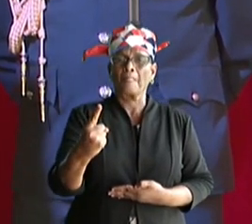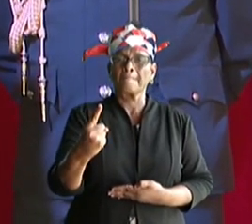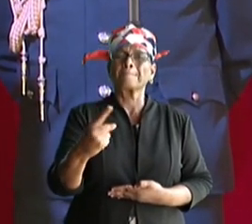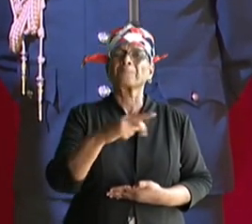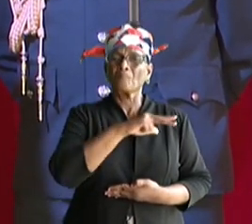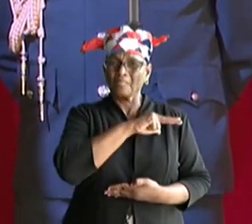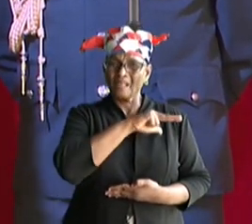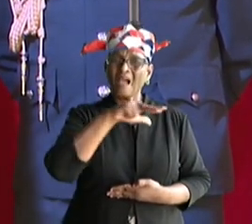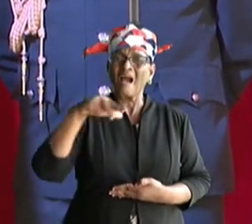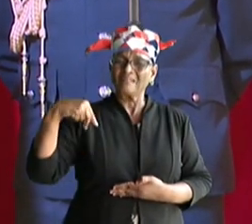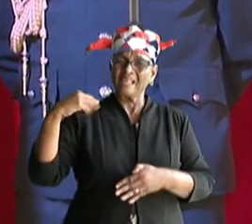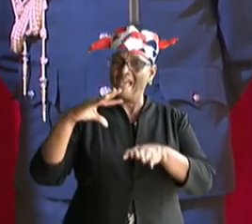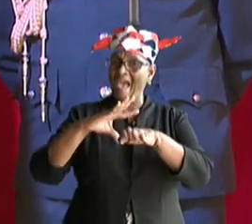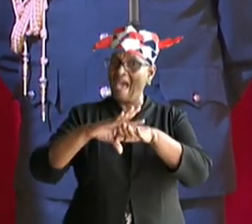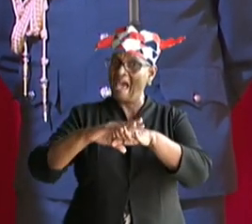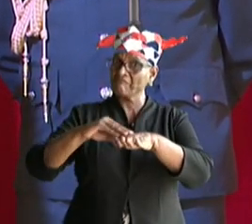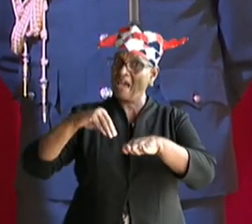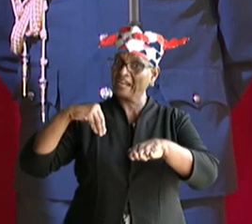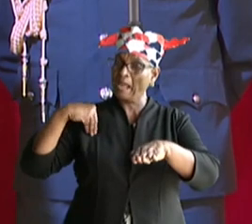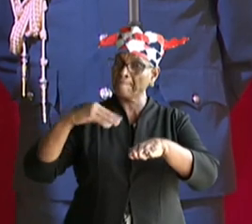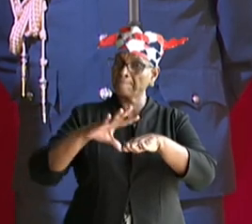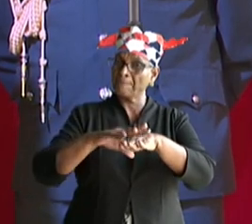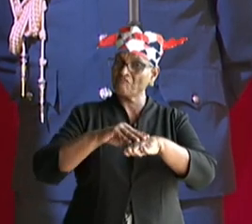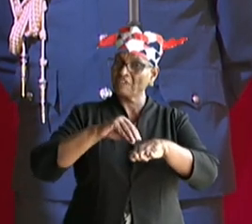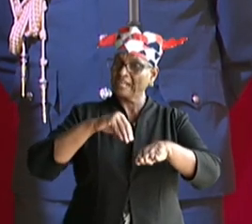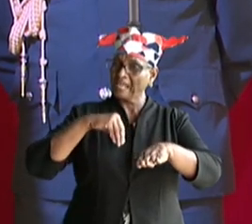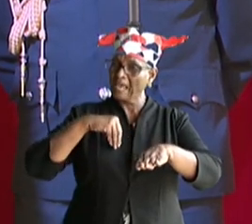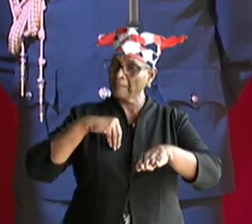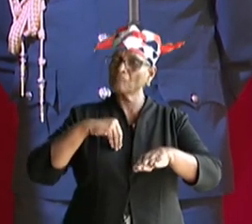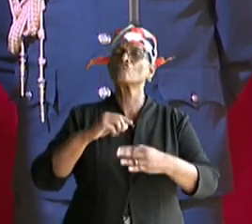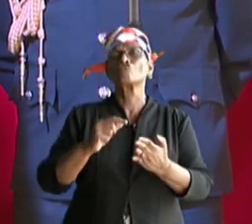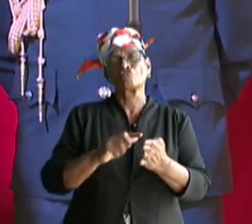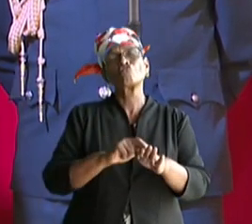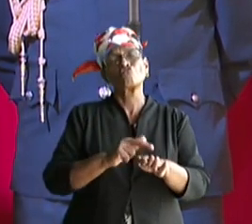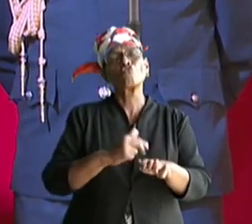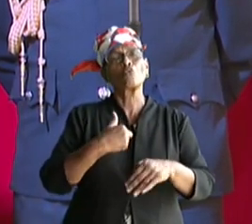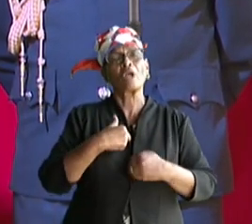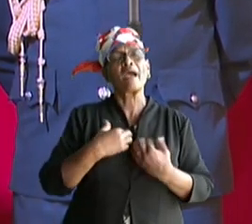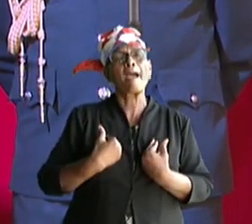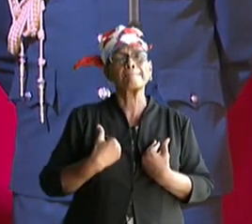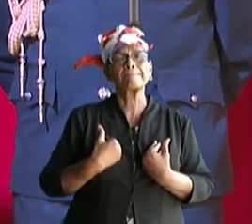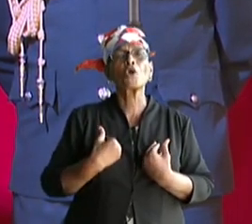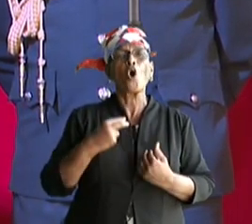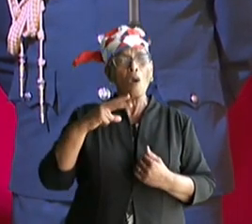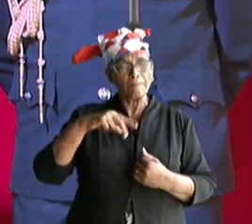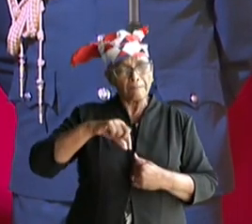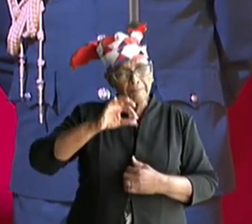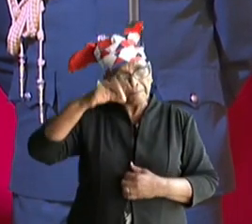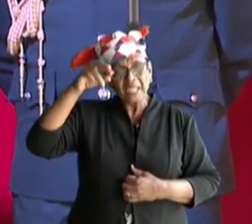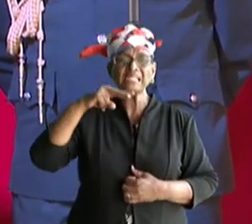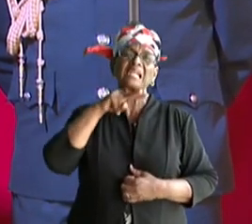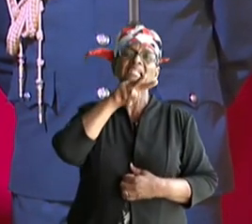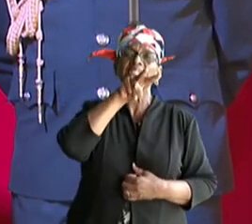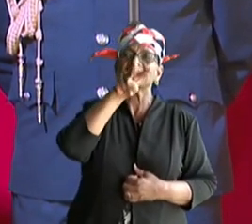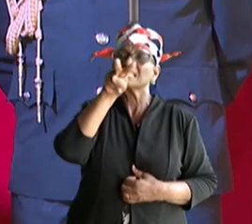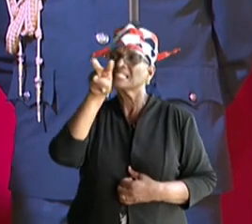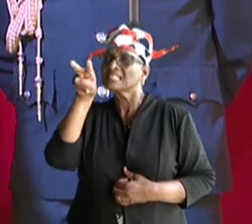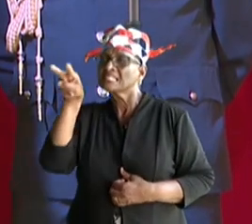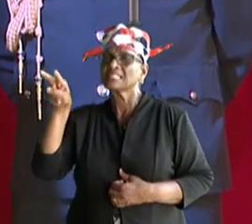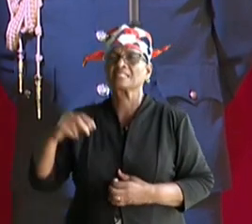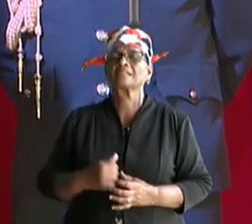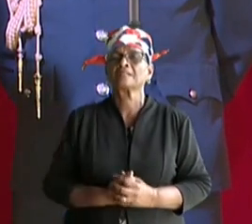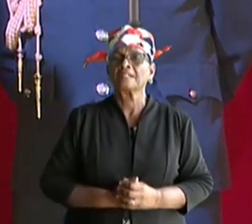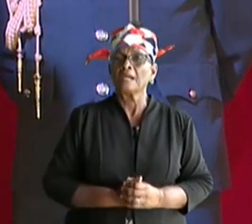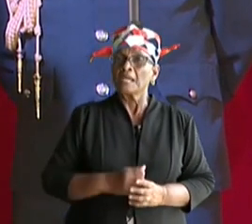we al die ervaringen kennelijk nog nodig hadden om tot inzicht te komen, meneer de voorzitter. Die